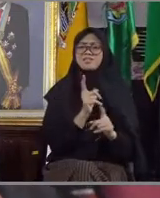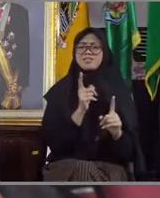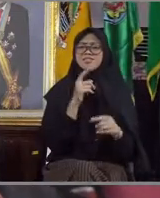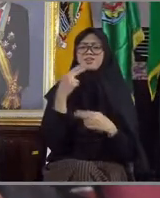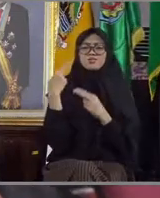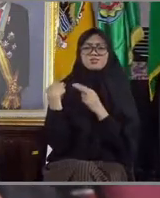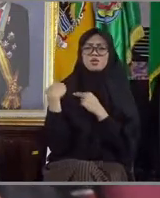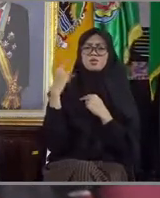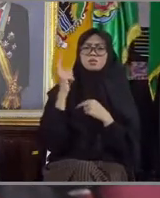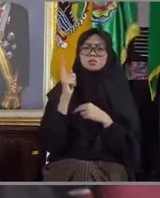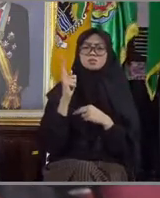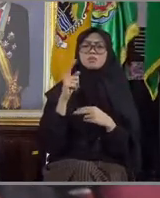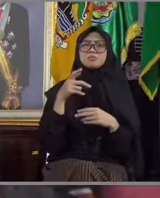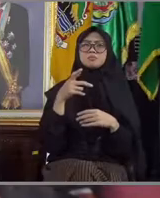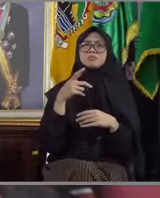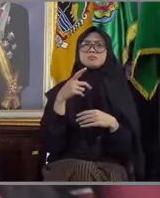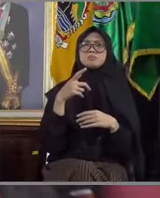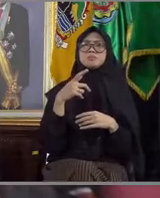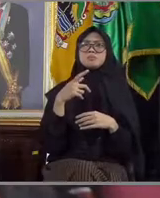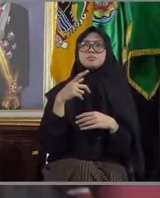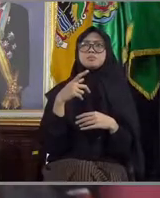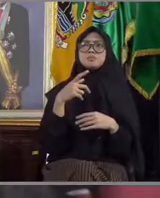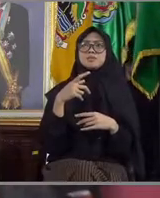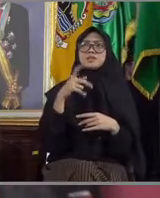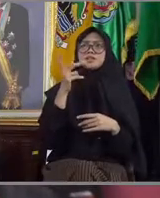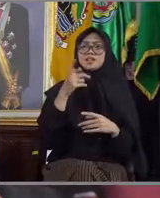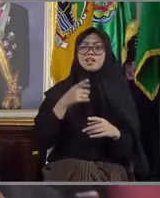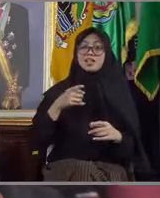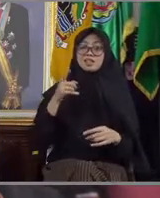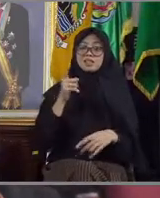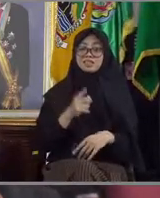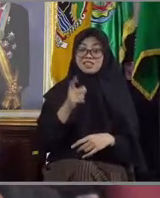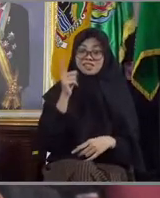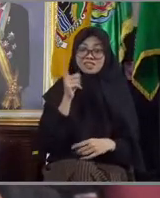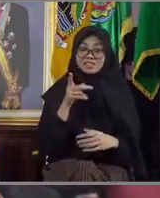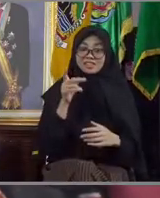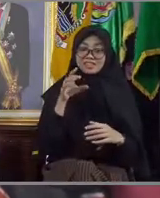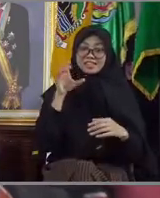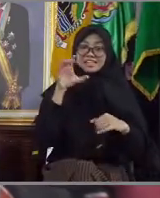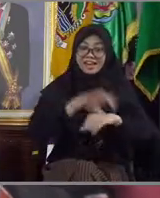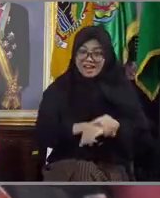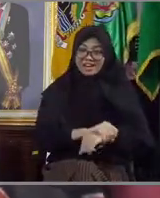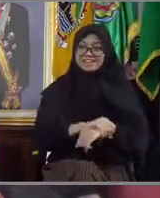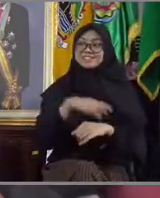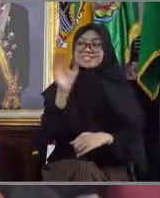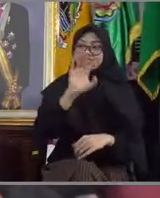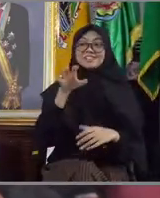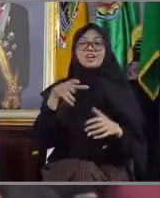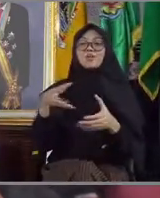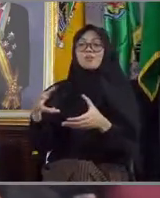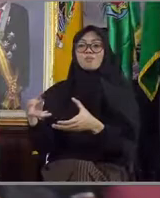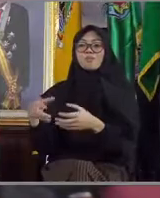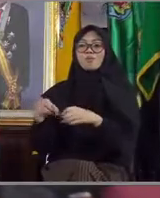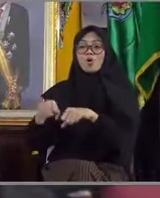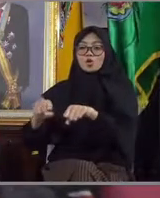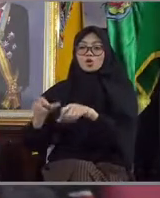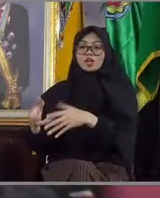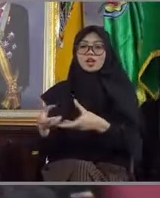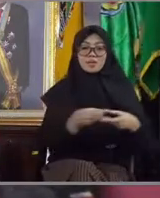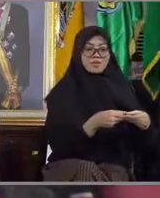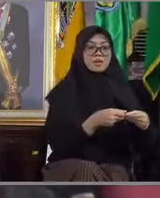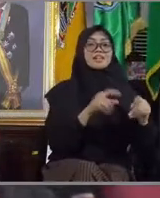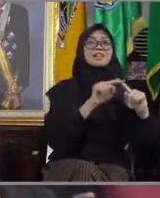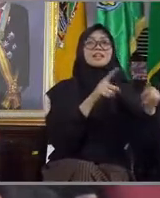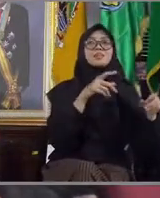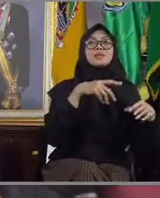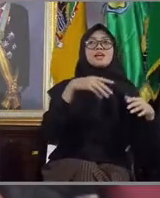mau sekolah, itu polisinya seharusnya kalau menilang, itu polisinya motornya ditinggal, anaknya diantar ke sekolah biar